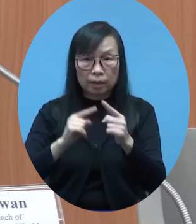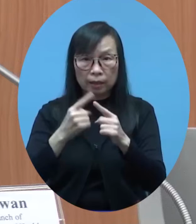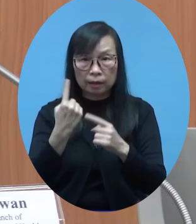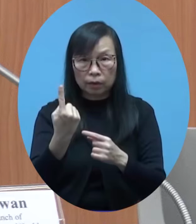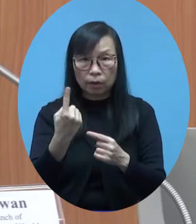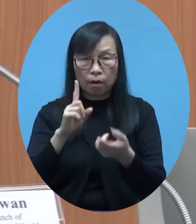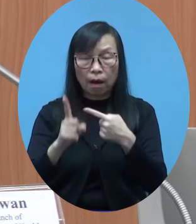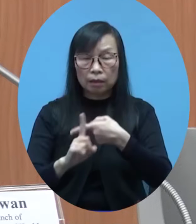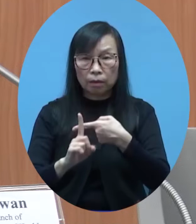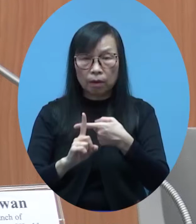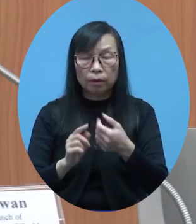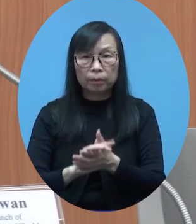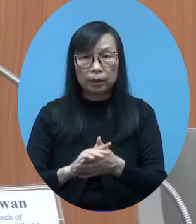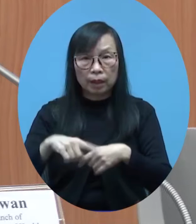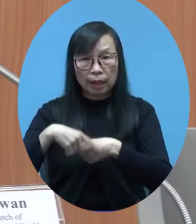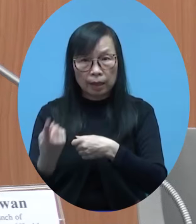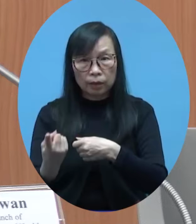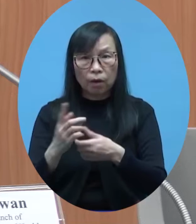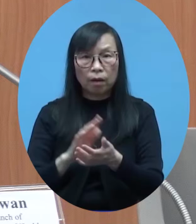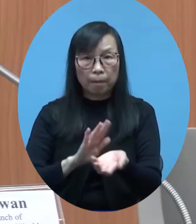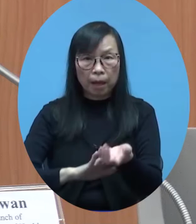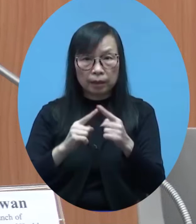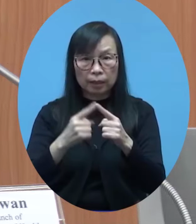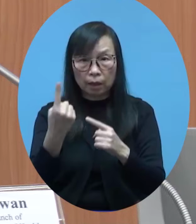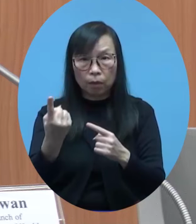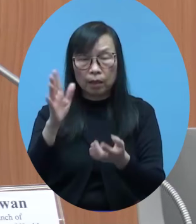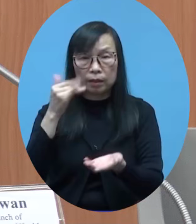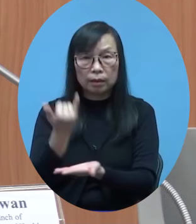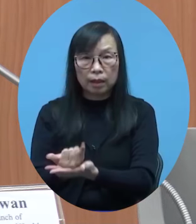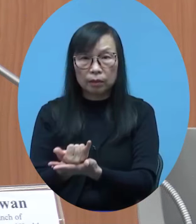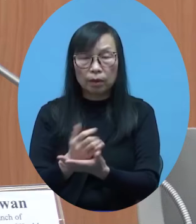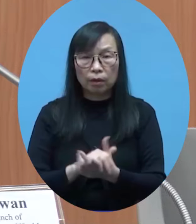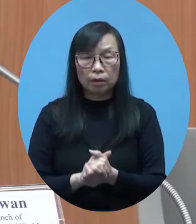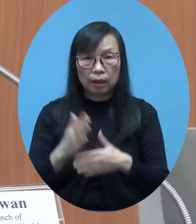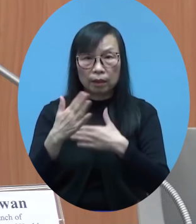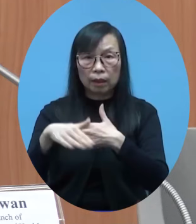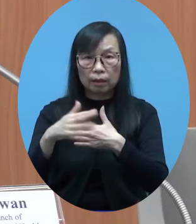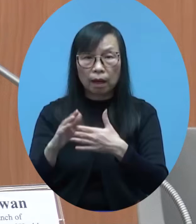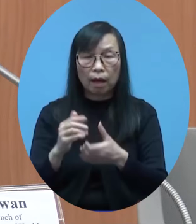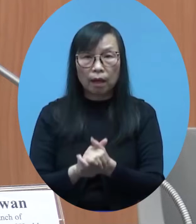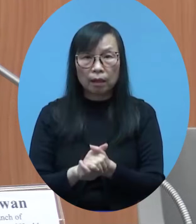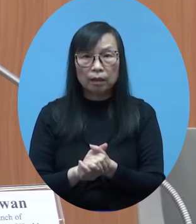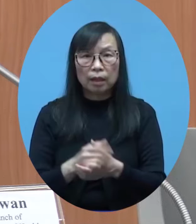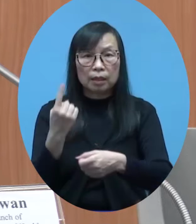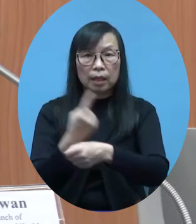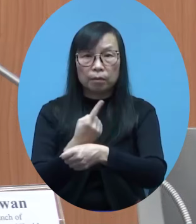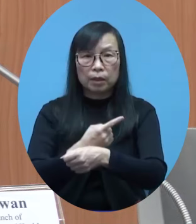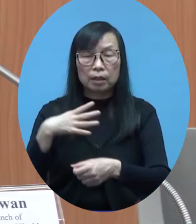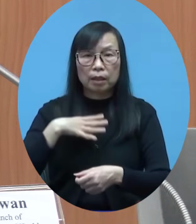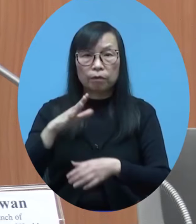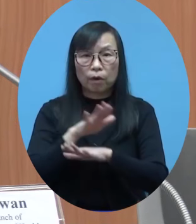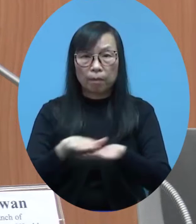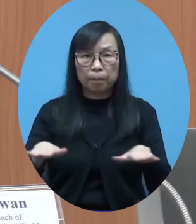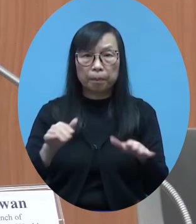就係危殆啦。咁另外咧有一位病人就不幸過世啦。咁其餘咧，我手頭上佢哋暫時情況都係穩定